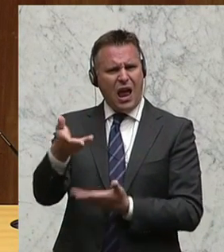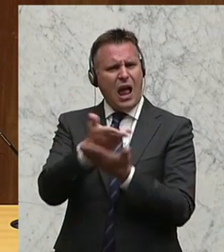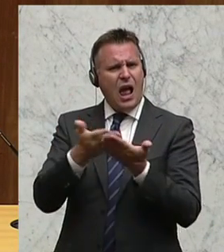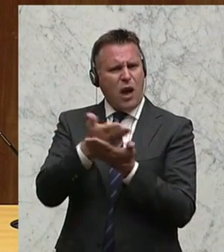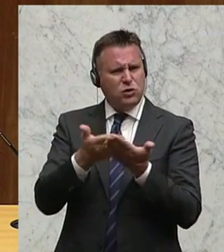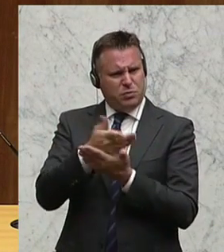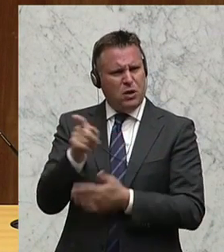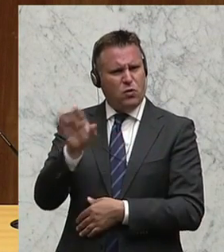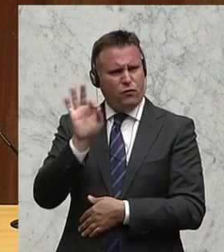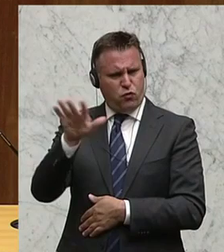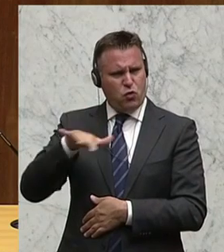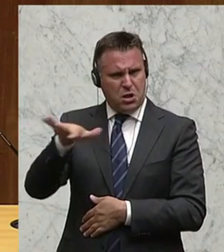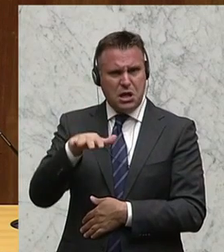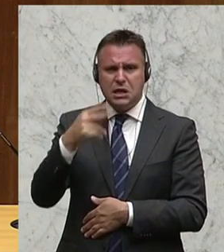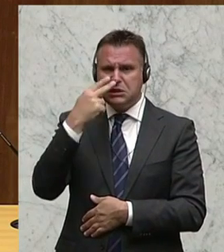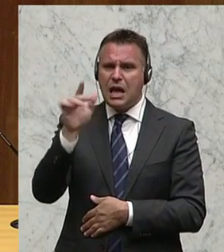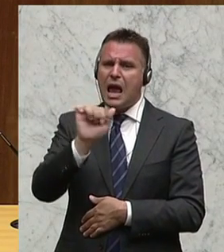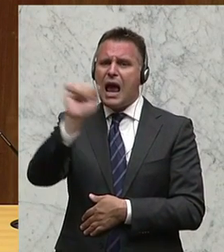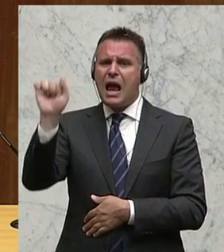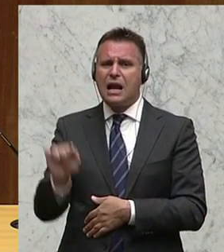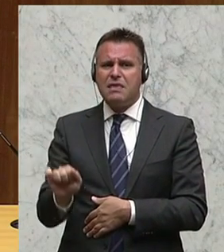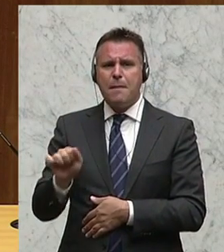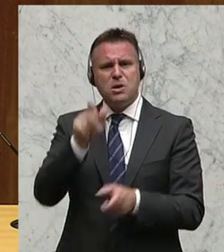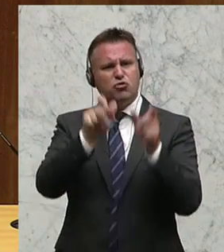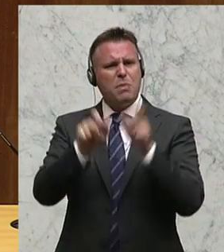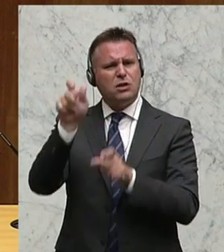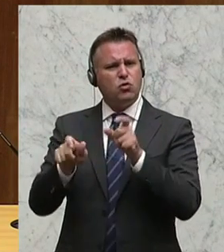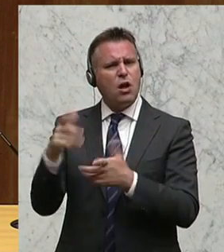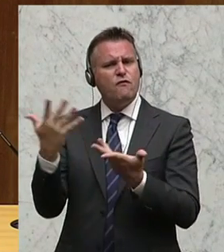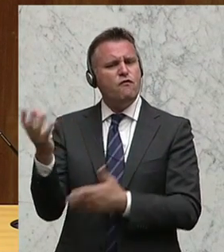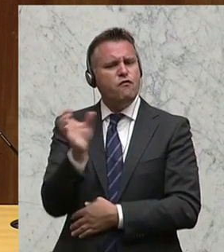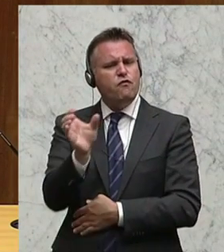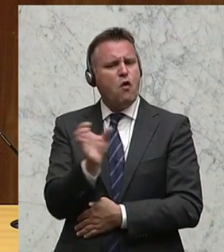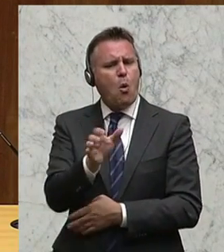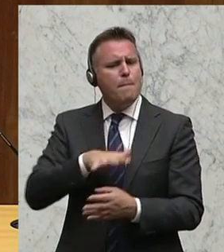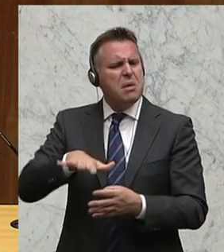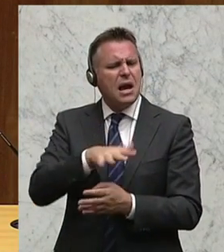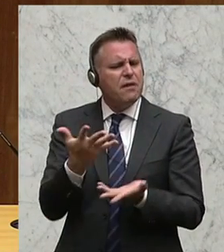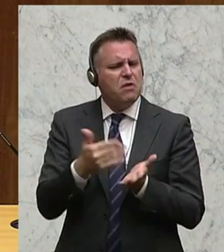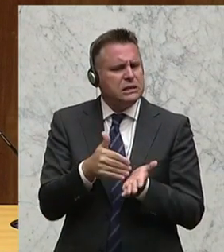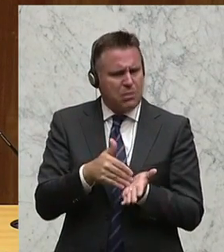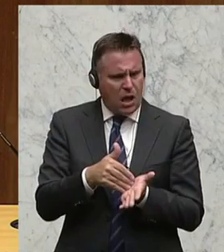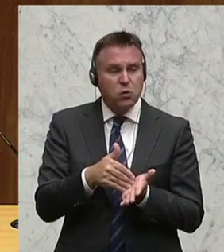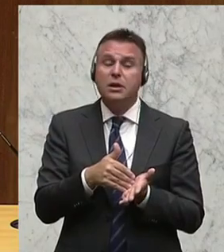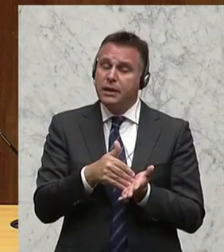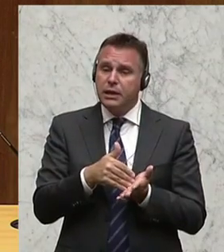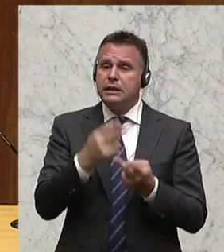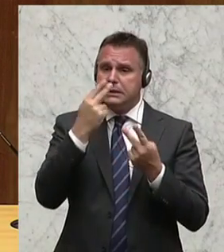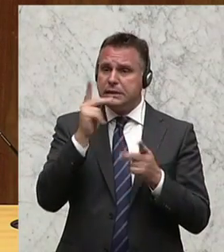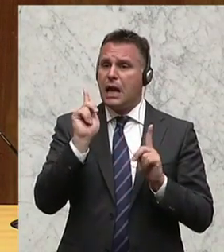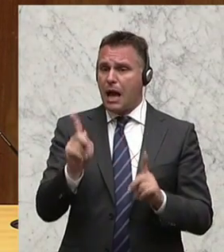Frage des Einsatzes des akademischen Personals. Es muss sichergestellt werden, dass es die